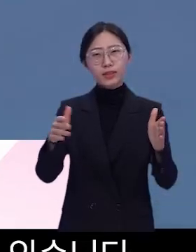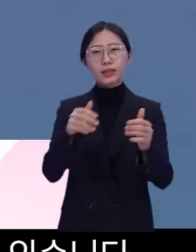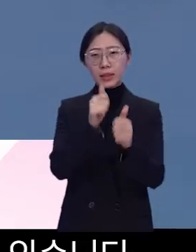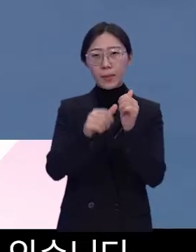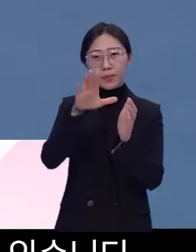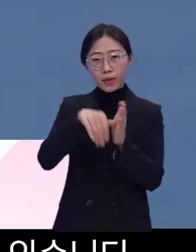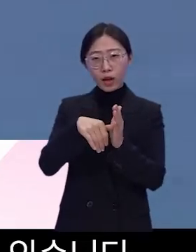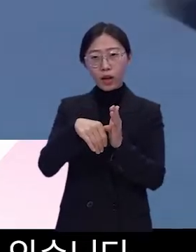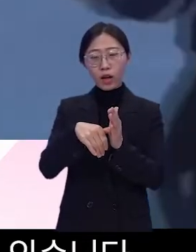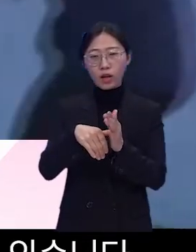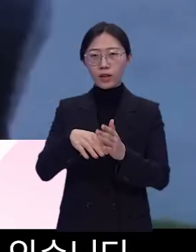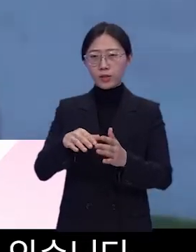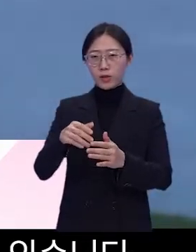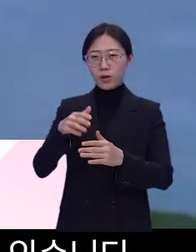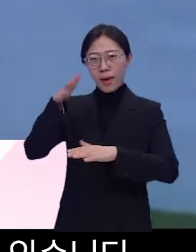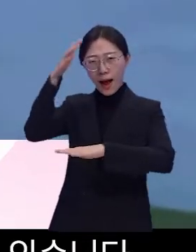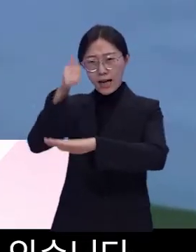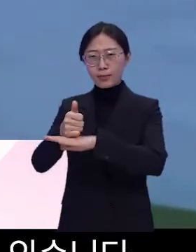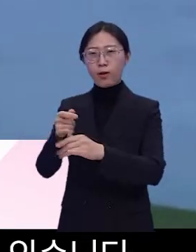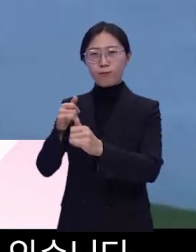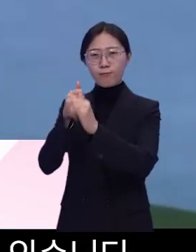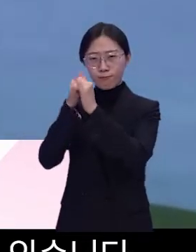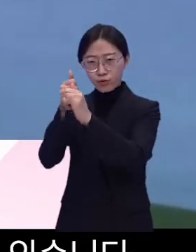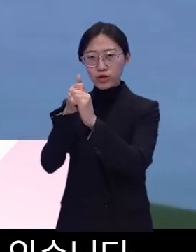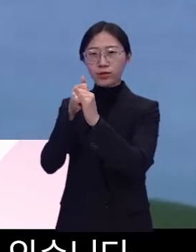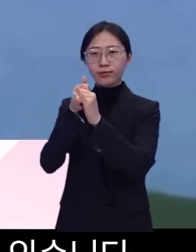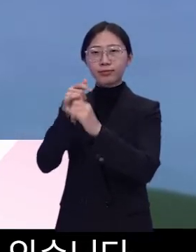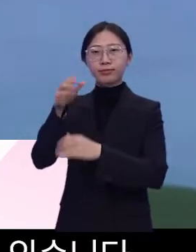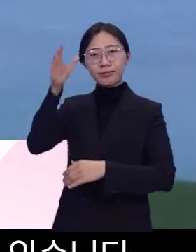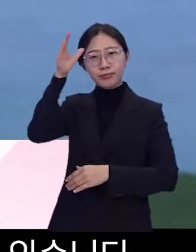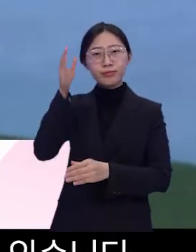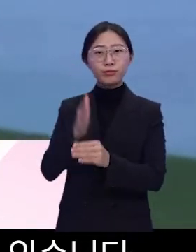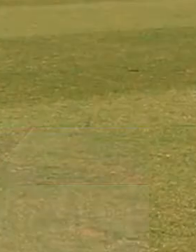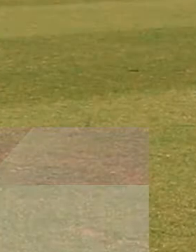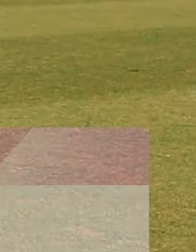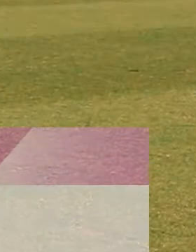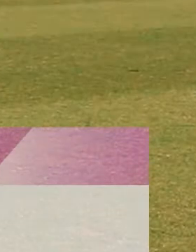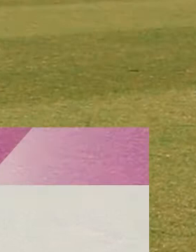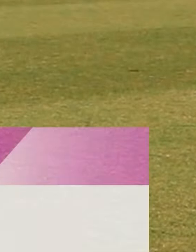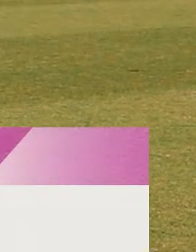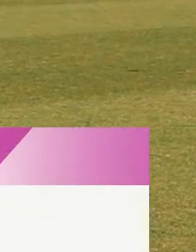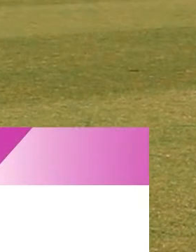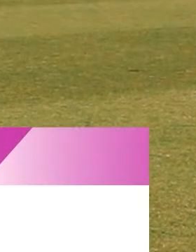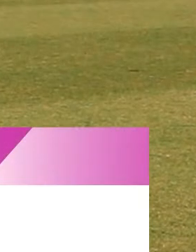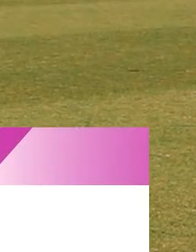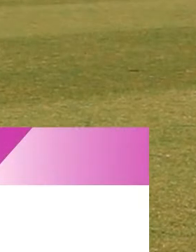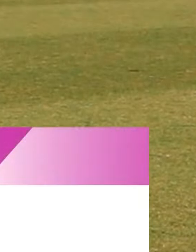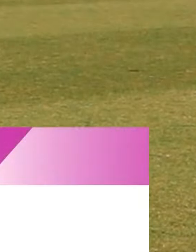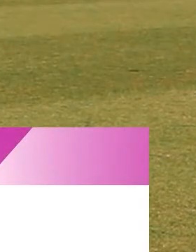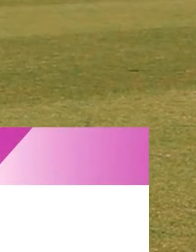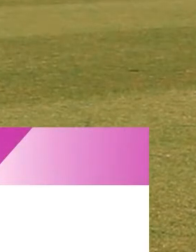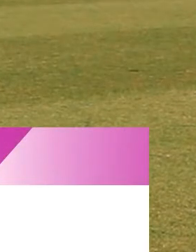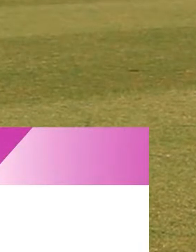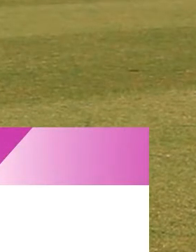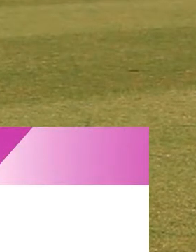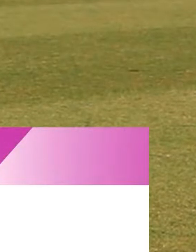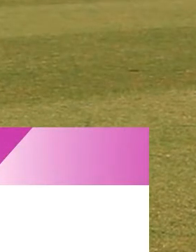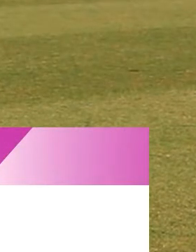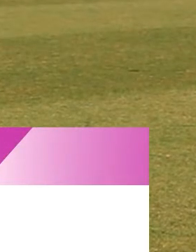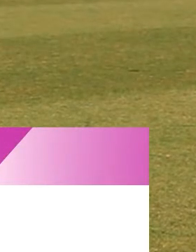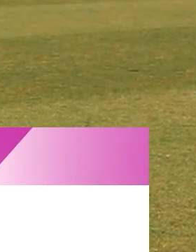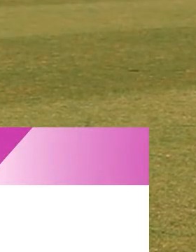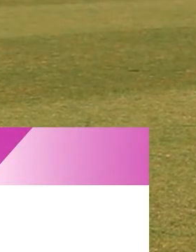진행되는 챔피언십 시리즈에 직행해 최종 우승까지 노리고 있습니다. 감독님께 득점왕을 해보겠다는 말씀을